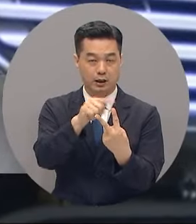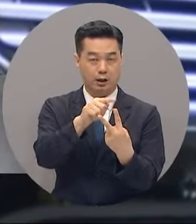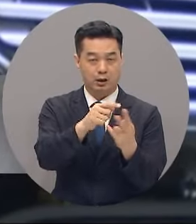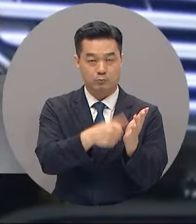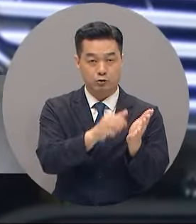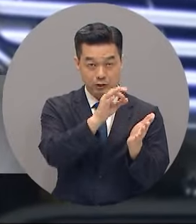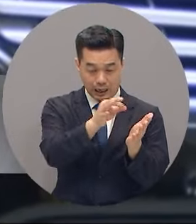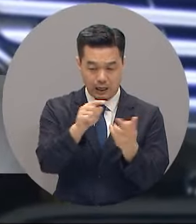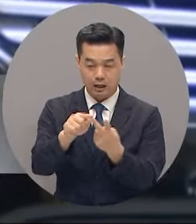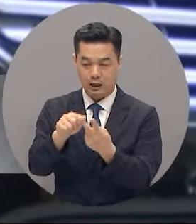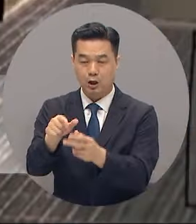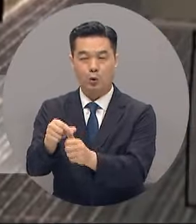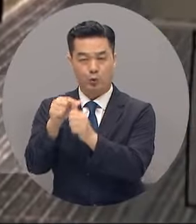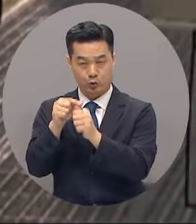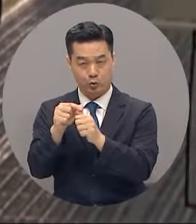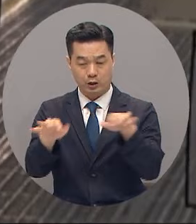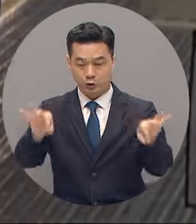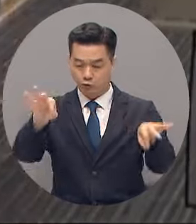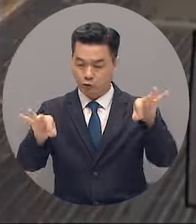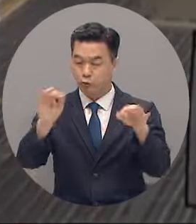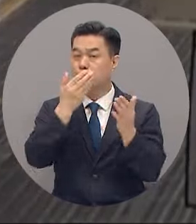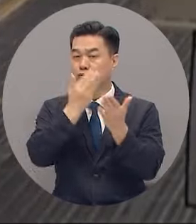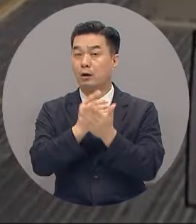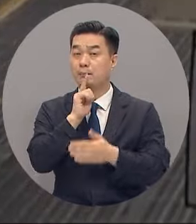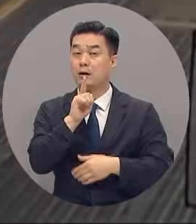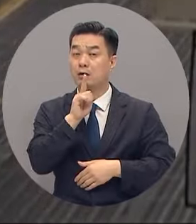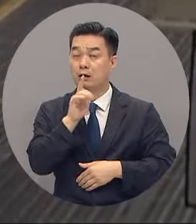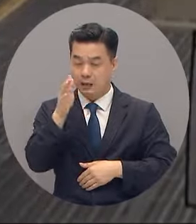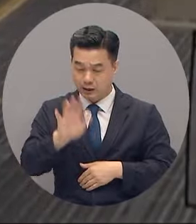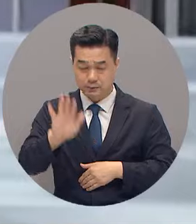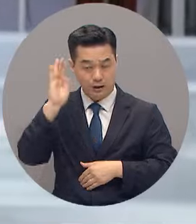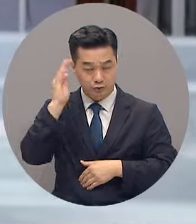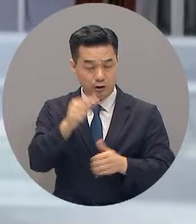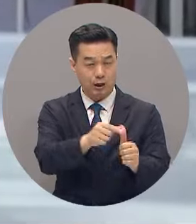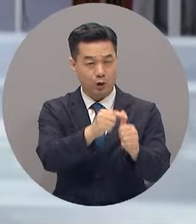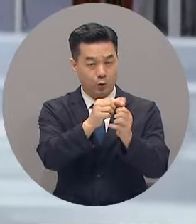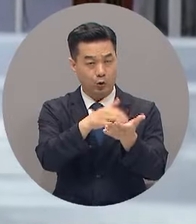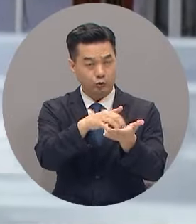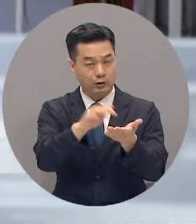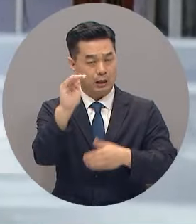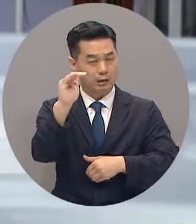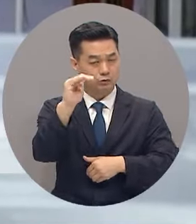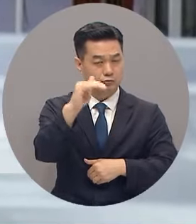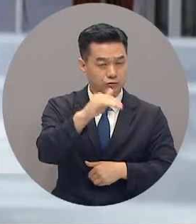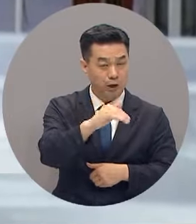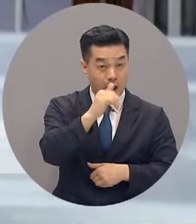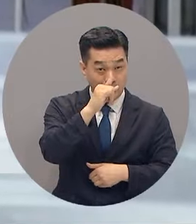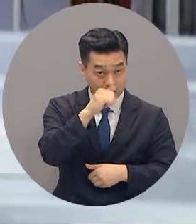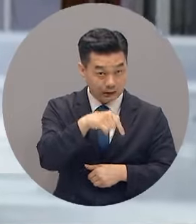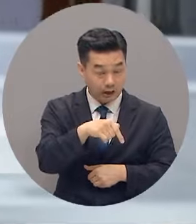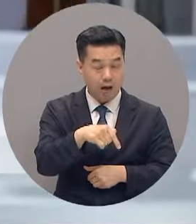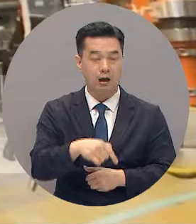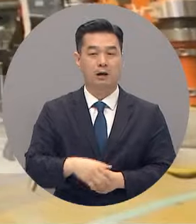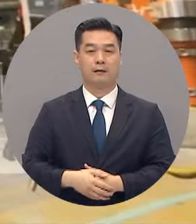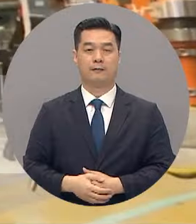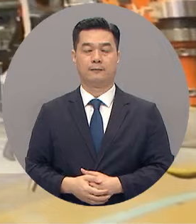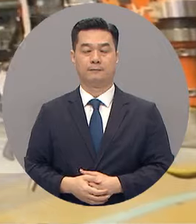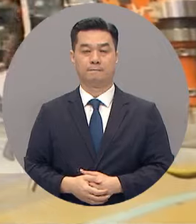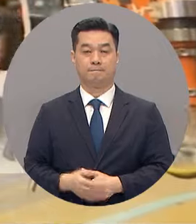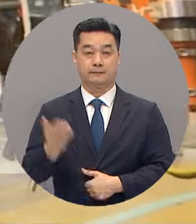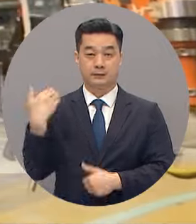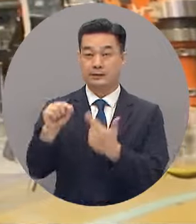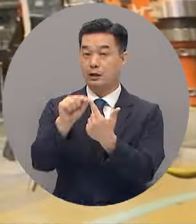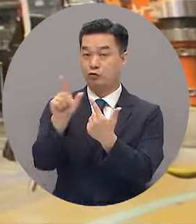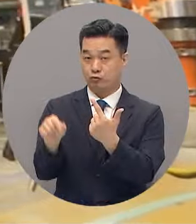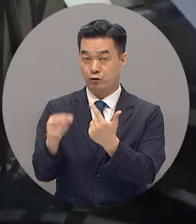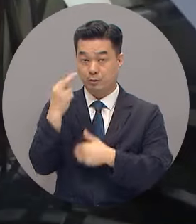균형을 강조한 건 여러 차례 있었지만 최근들어 고용관련 지표가 화 신호를 보내고 있기 때문입니다 지난월